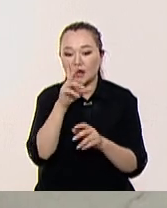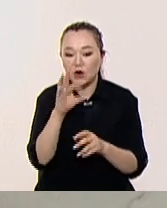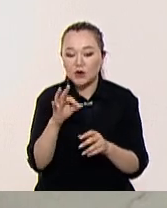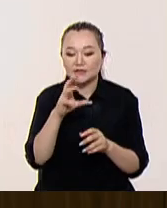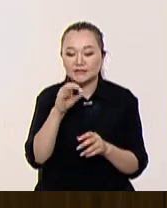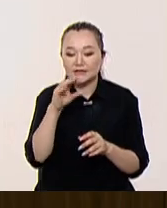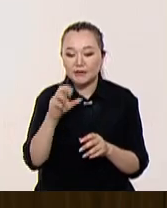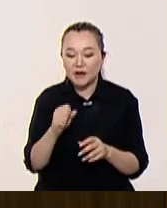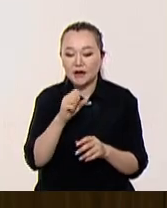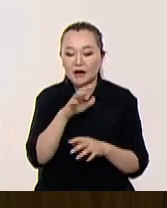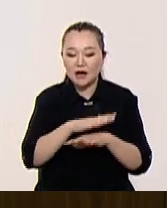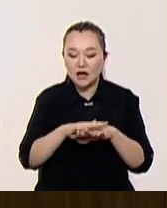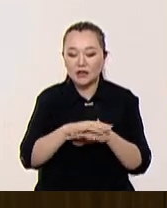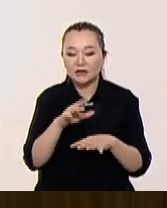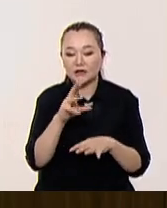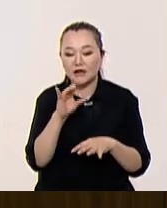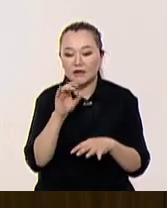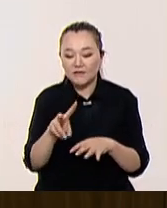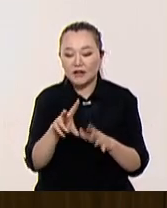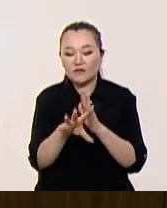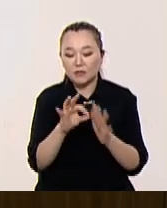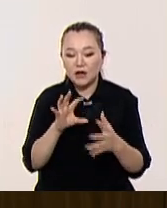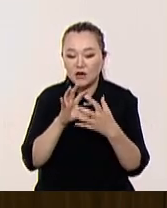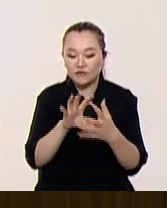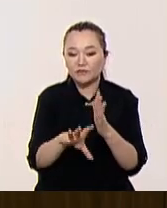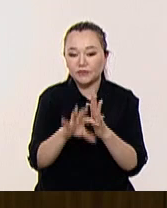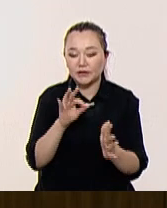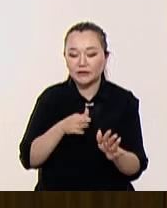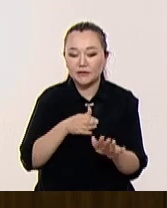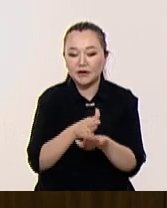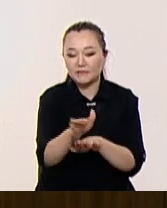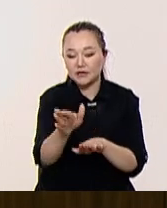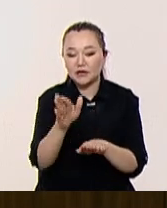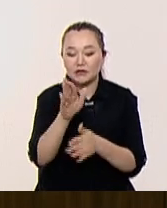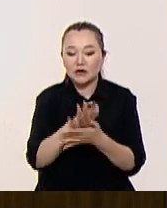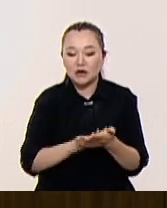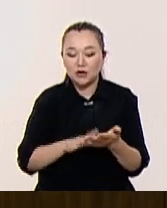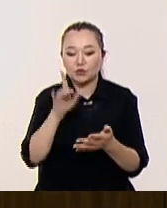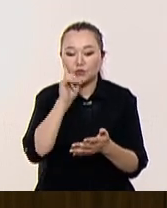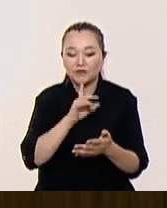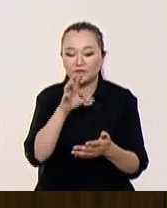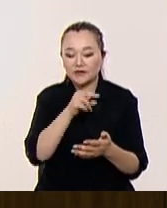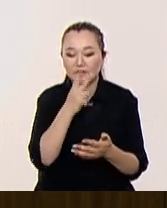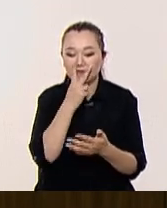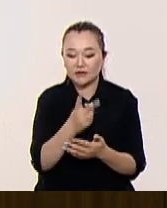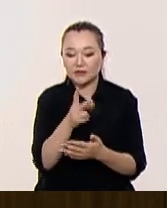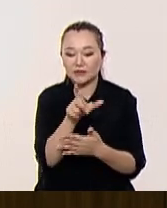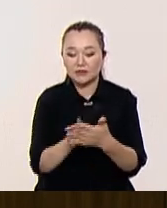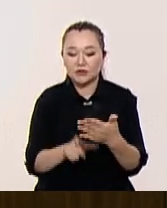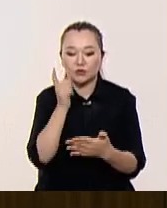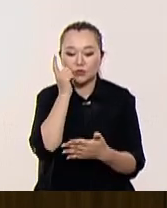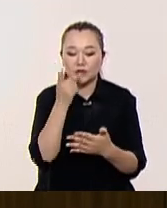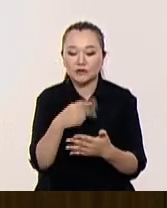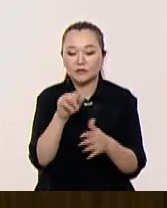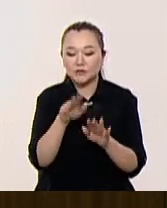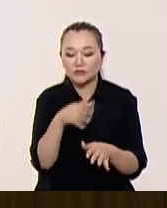«Халык Тревел». Выбираете на автобус, выбираете направление. Далее в удобном виде вы все увидите на экране, прямо места.